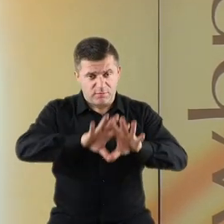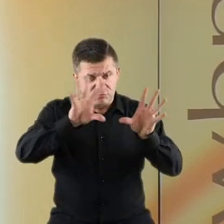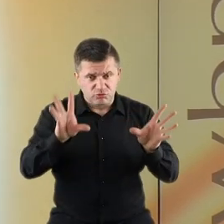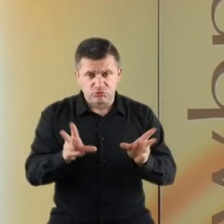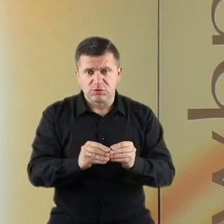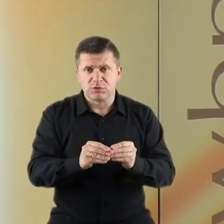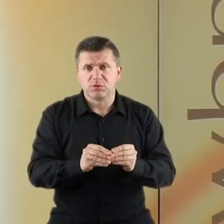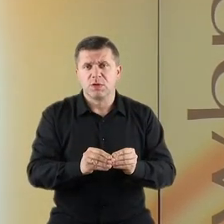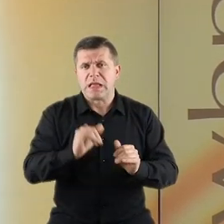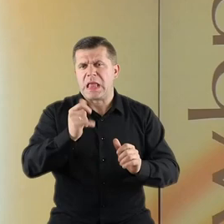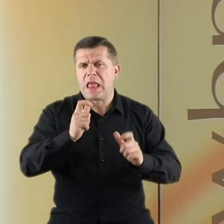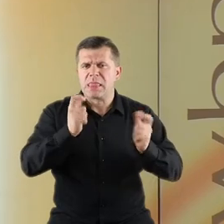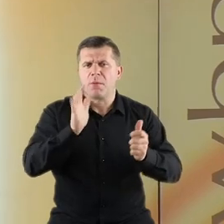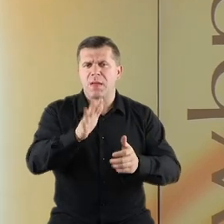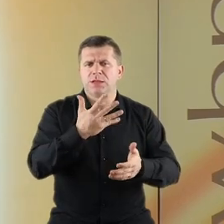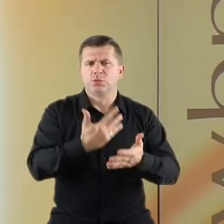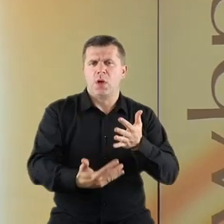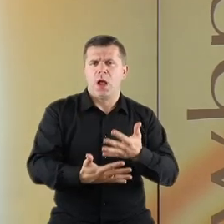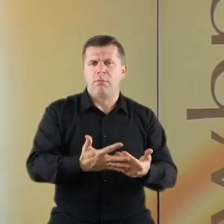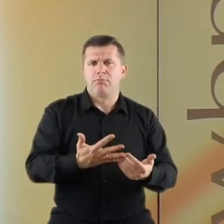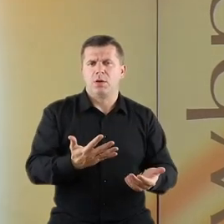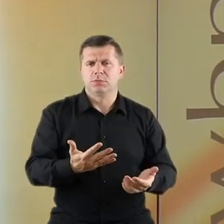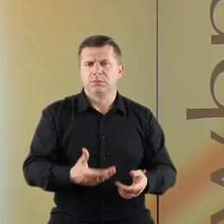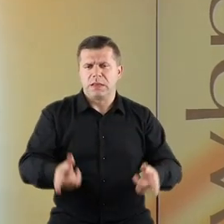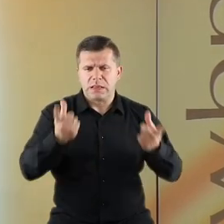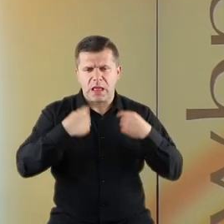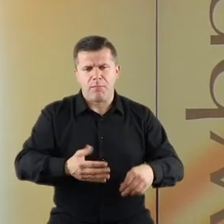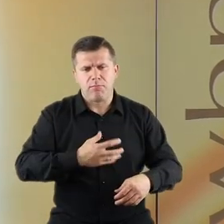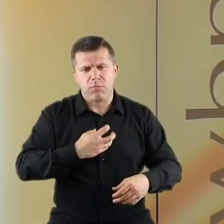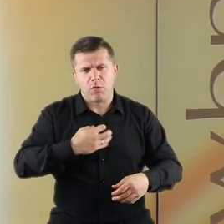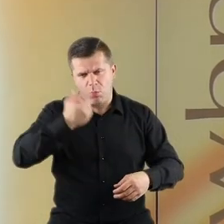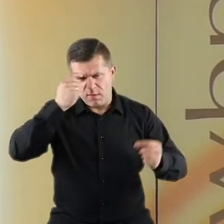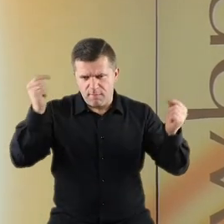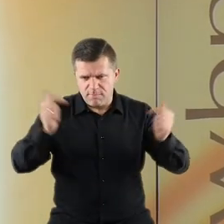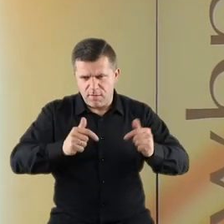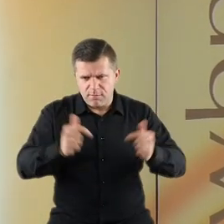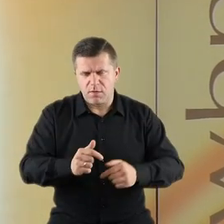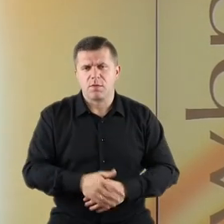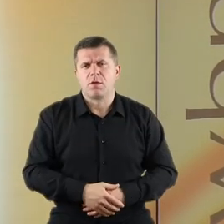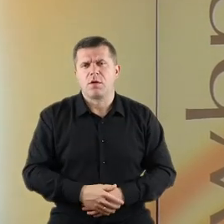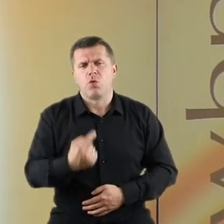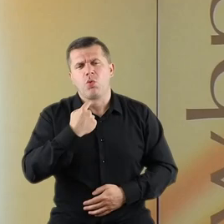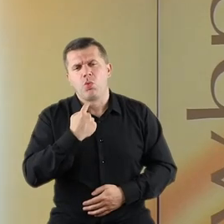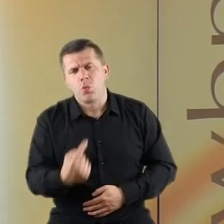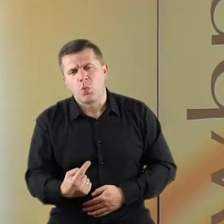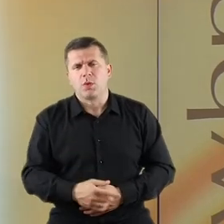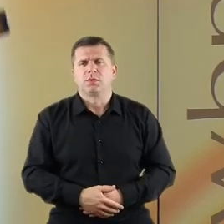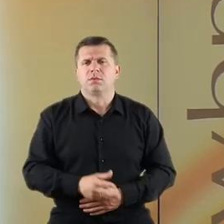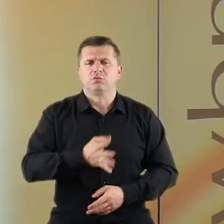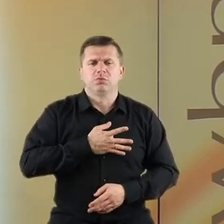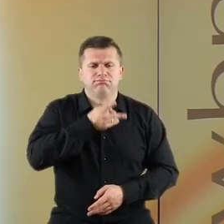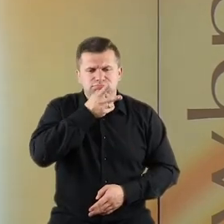jakaś nagła słabość nagły ból głowy nagle nagle nudności nagle wymioty